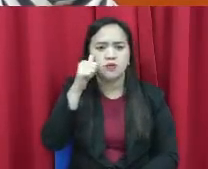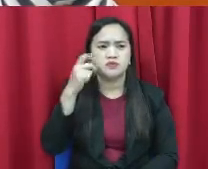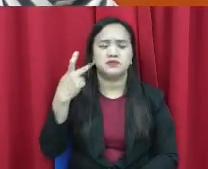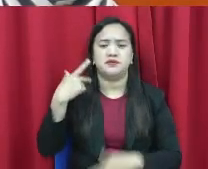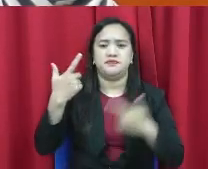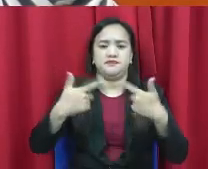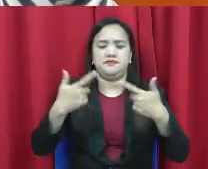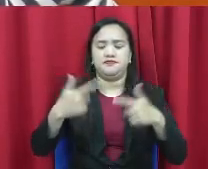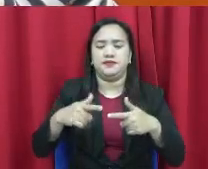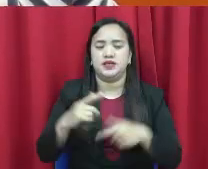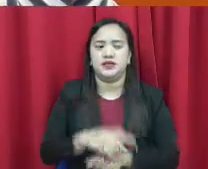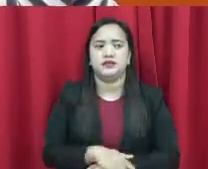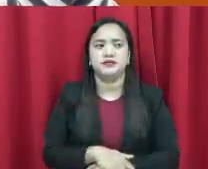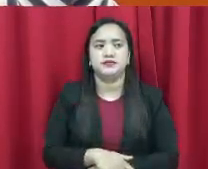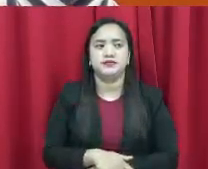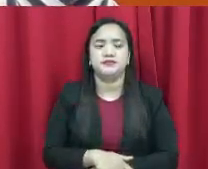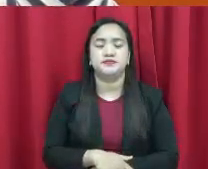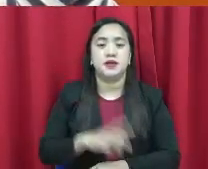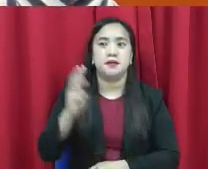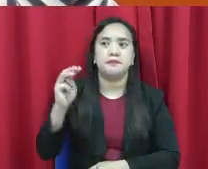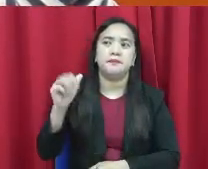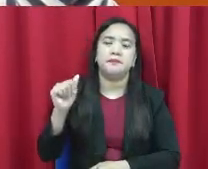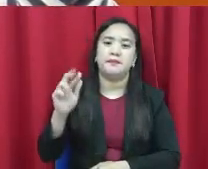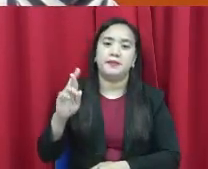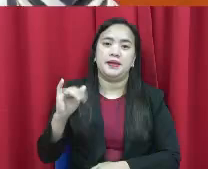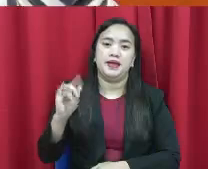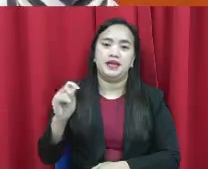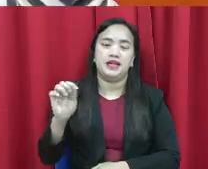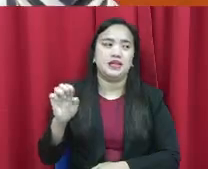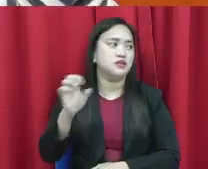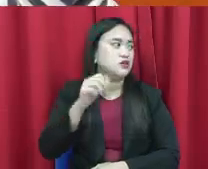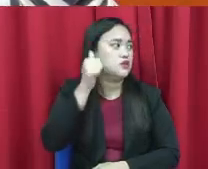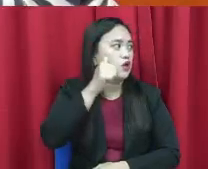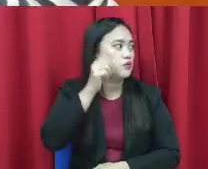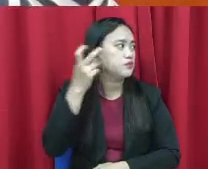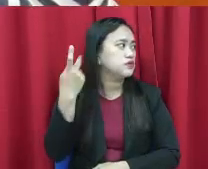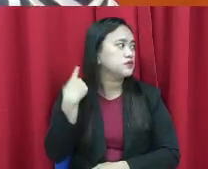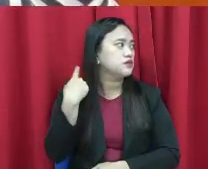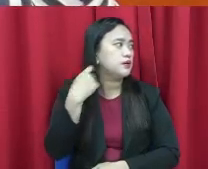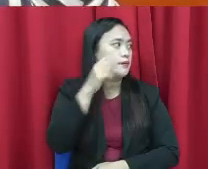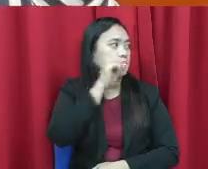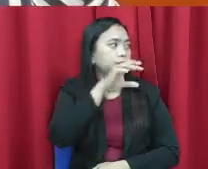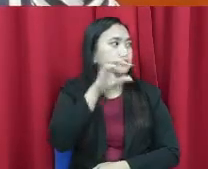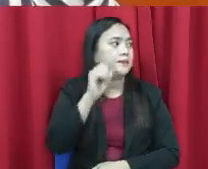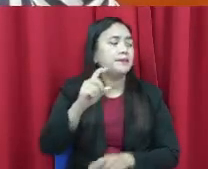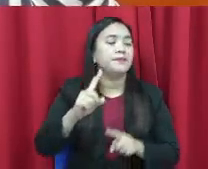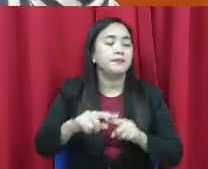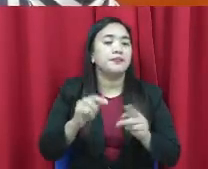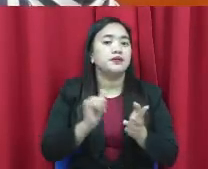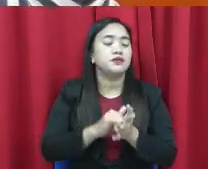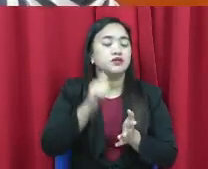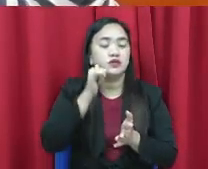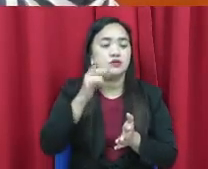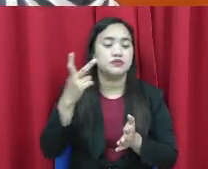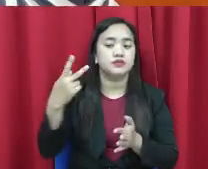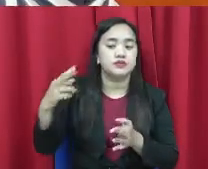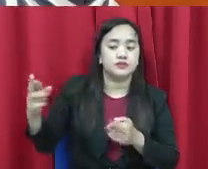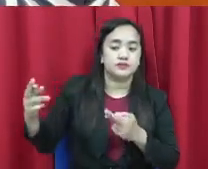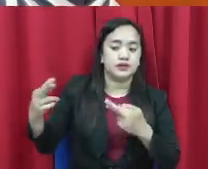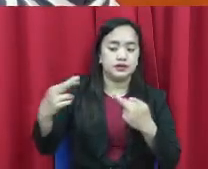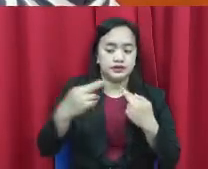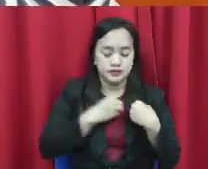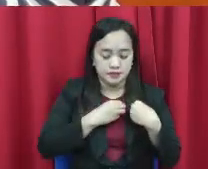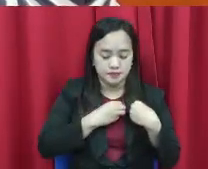ganun hindi po ba pero Marites yan kumbaga po pero dahil meron na tay ung tinanggap na Kristo sa